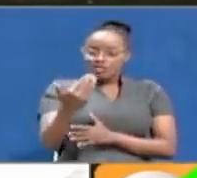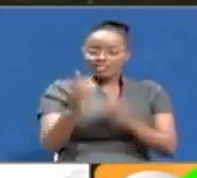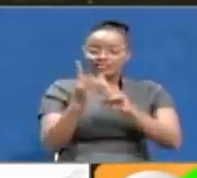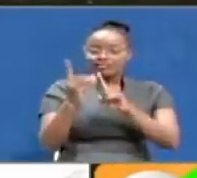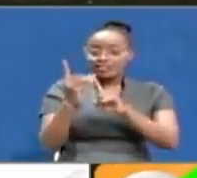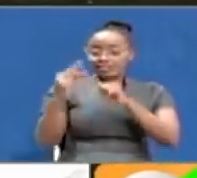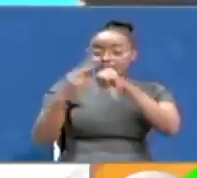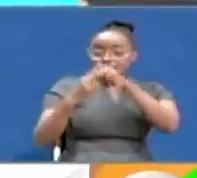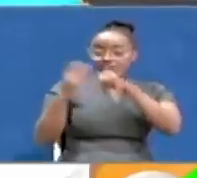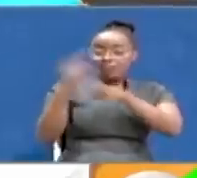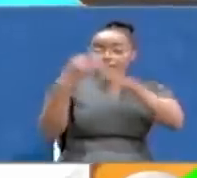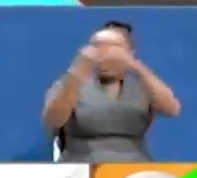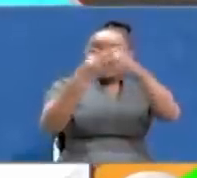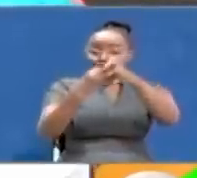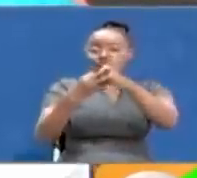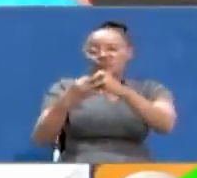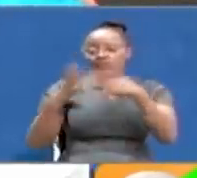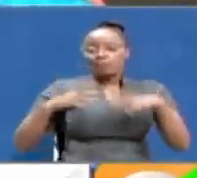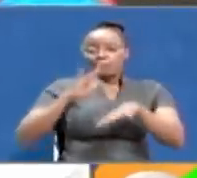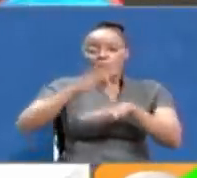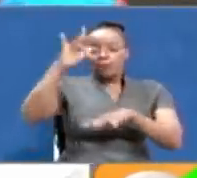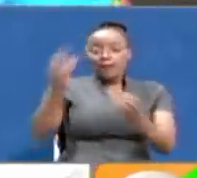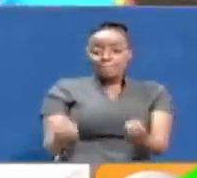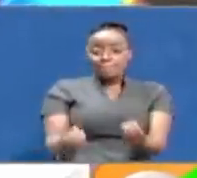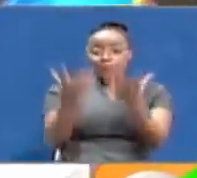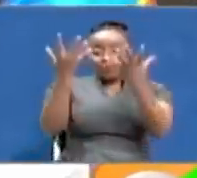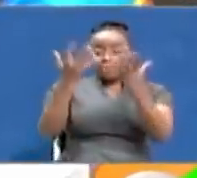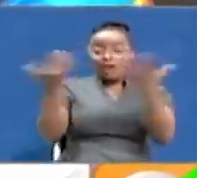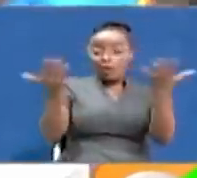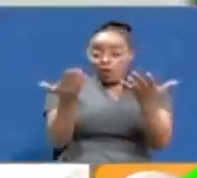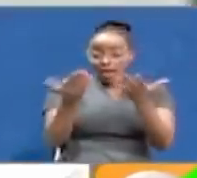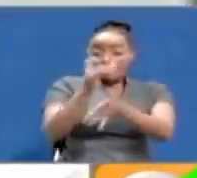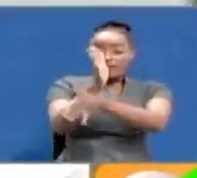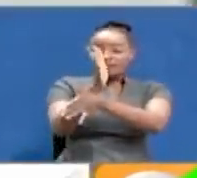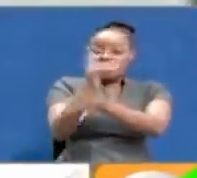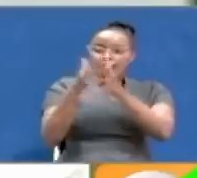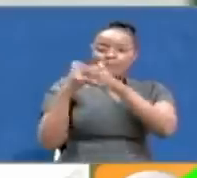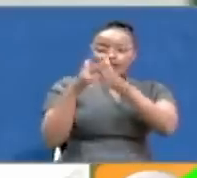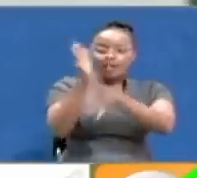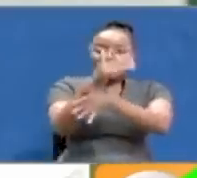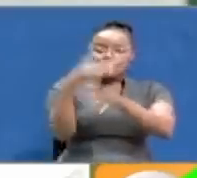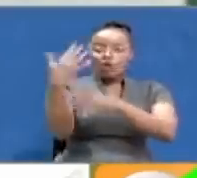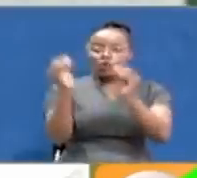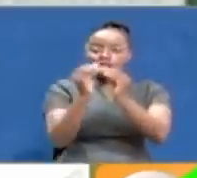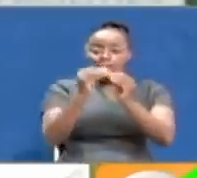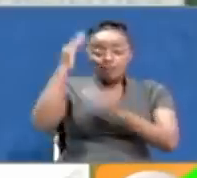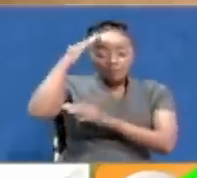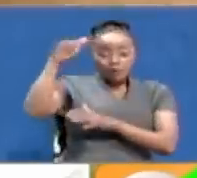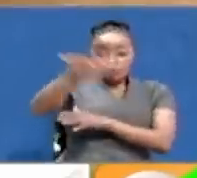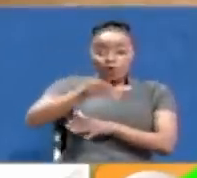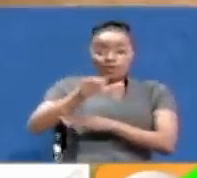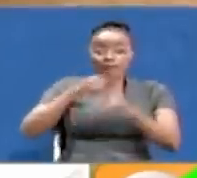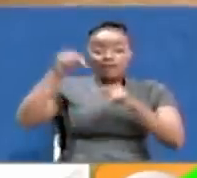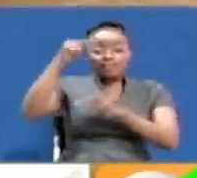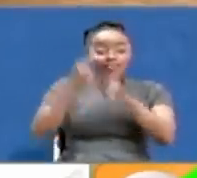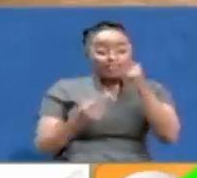Agosti, familia za walioathirika na tukio la kigaidi la shambulizi la bomu kwenye ubalozi wa Marekani hukutana katika bustani ya memorial. Ila